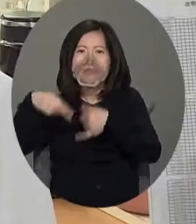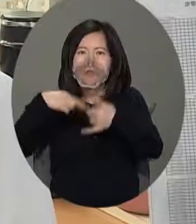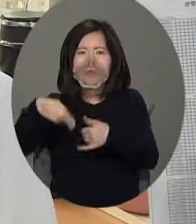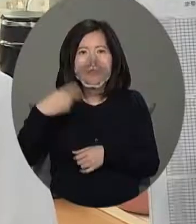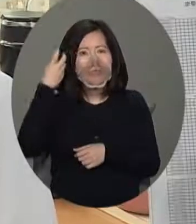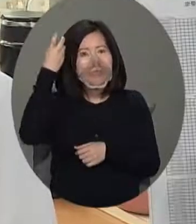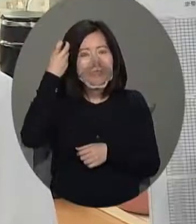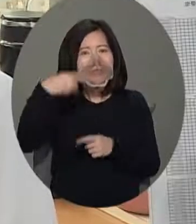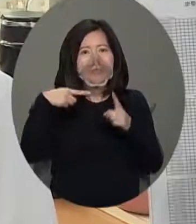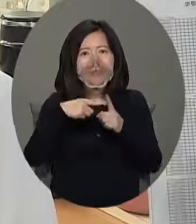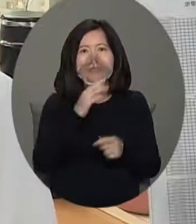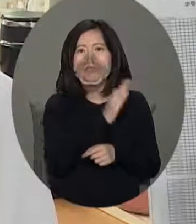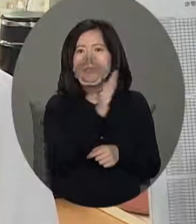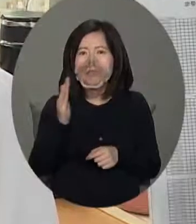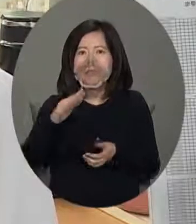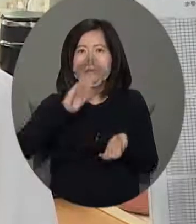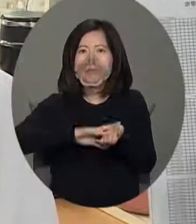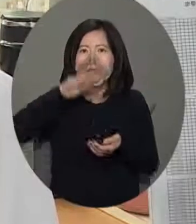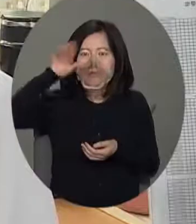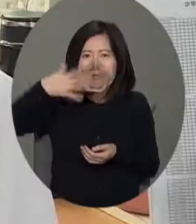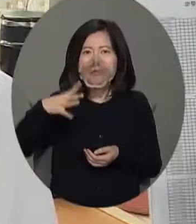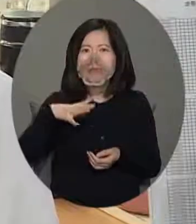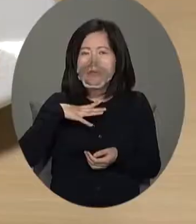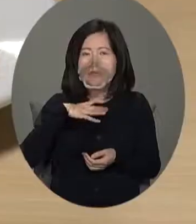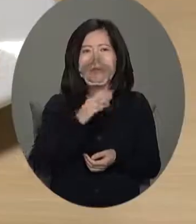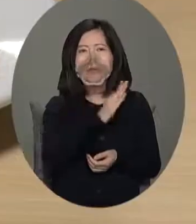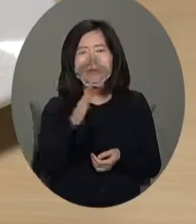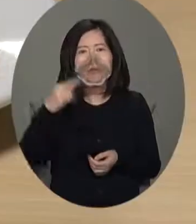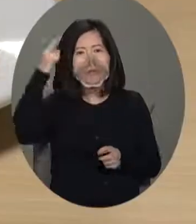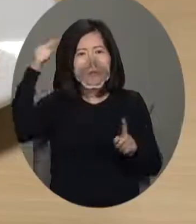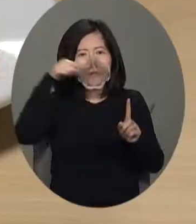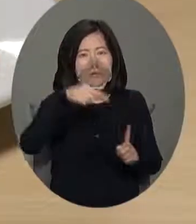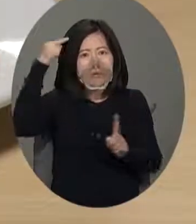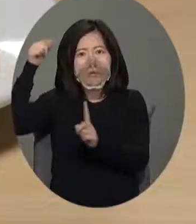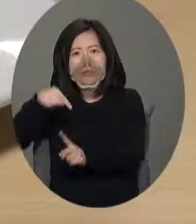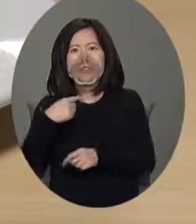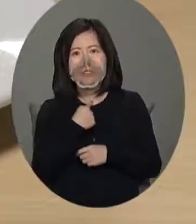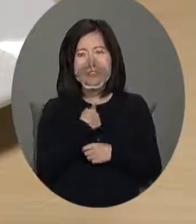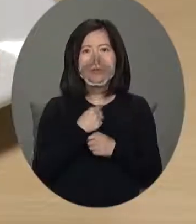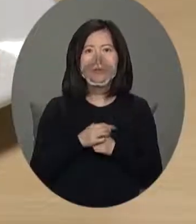翻你嗰個情況啦、病機咧，而對症落藥咧會效果比較好啲嘅。